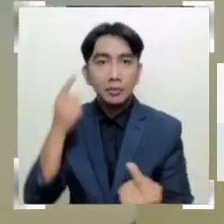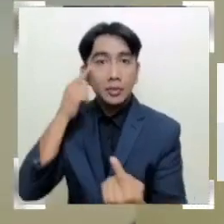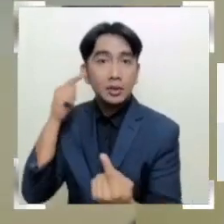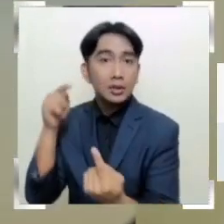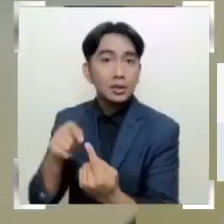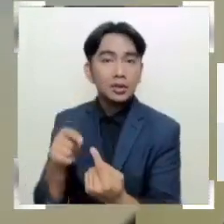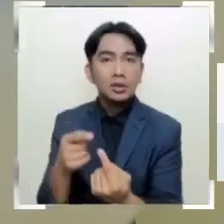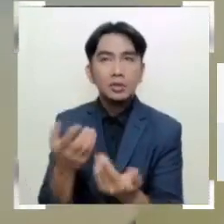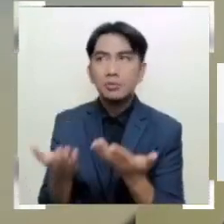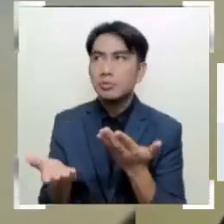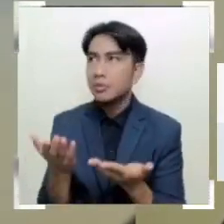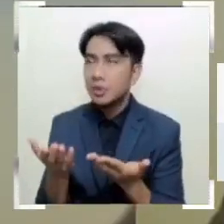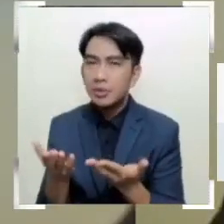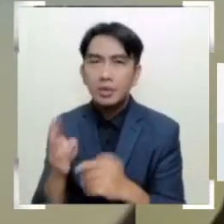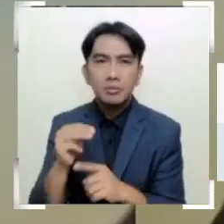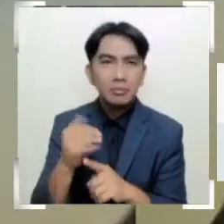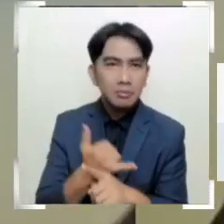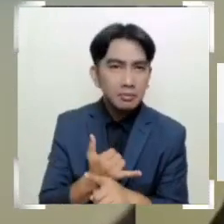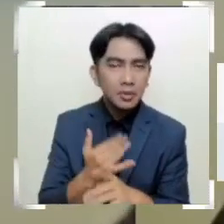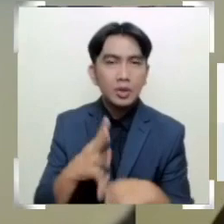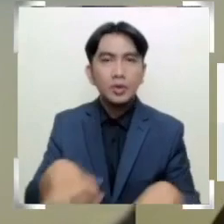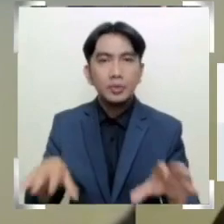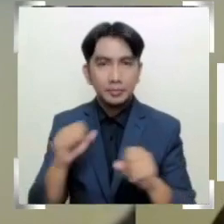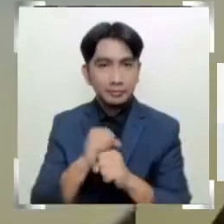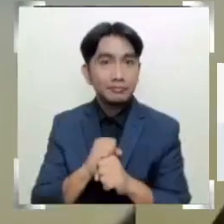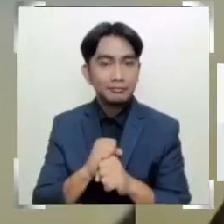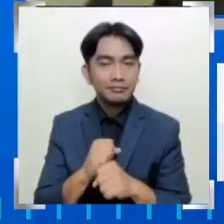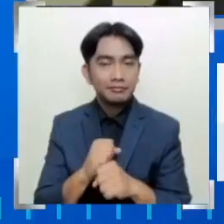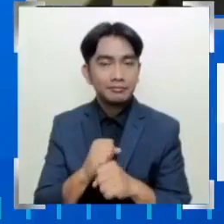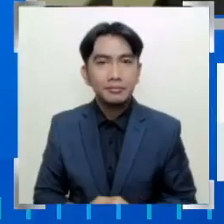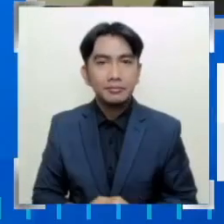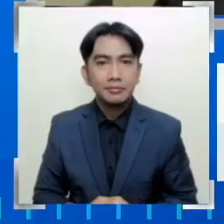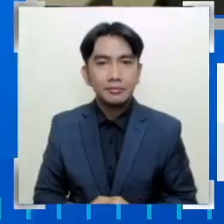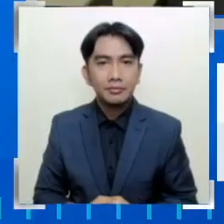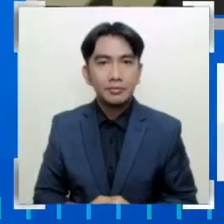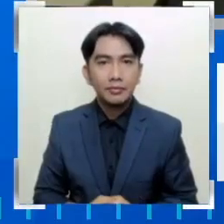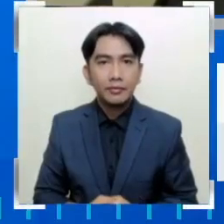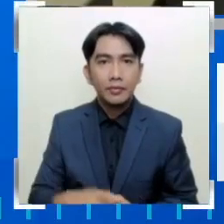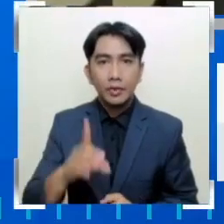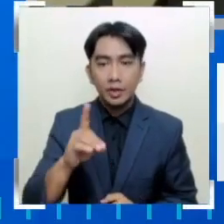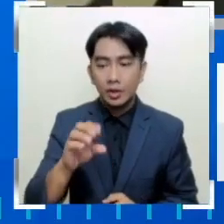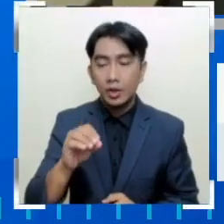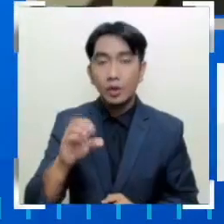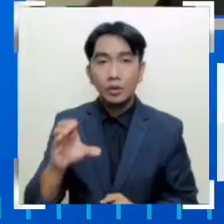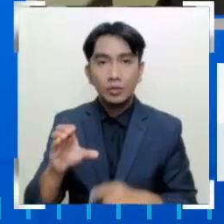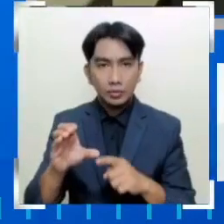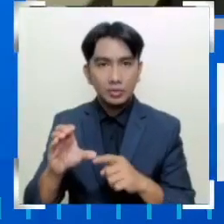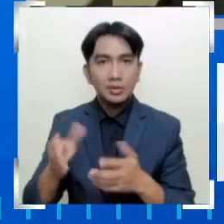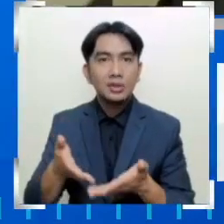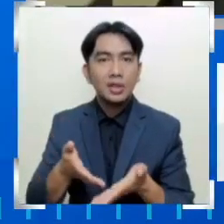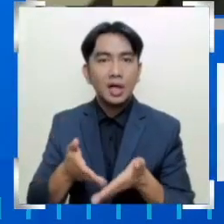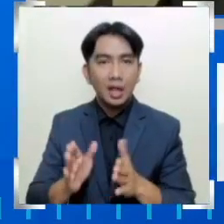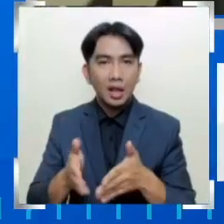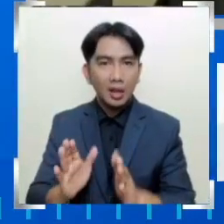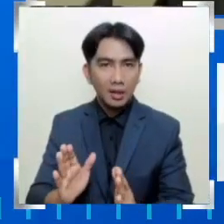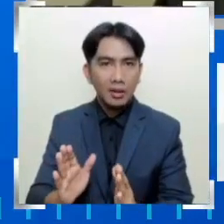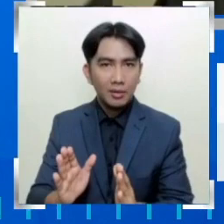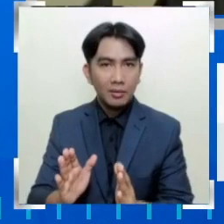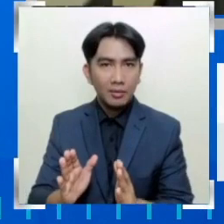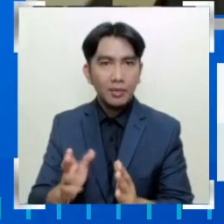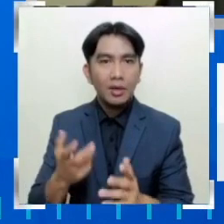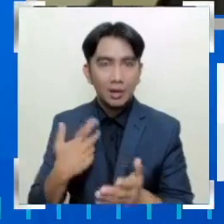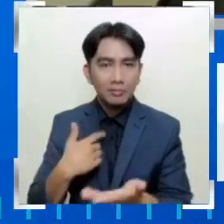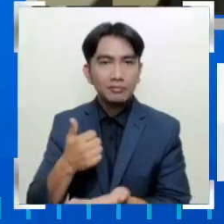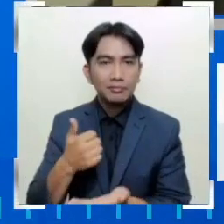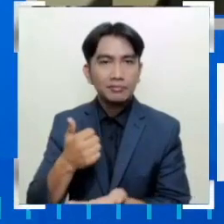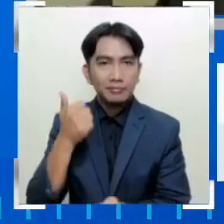May, matatapos na lahat yun. So far, the BOC has allowed it. SRA already amended there's